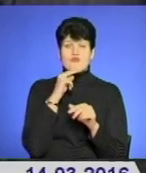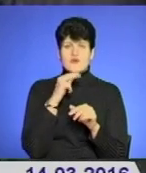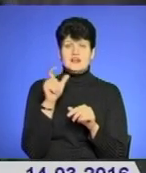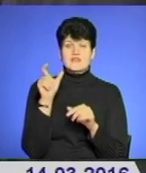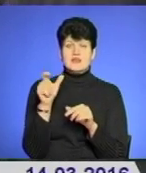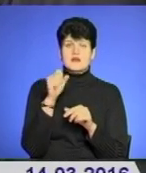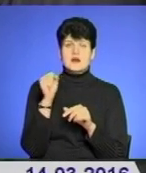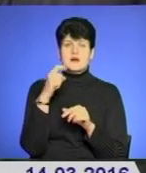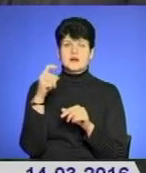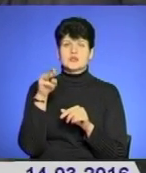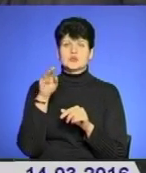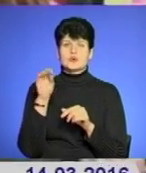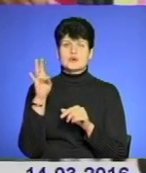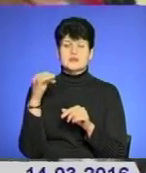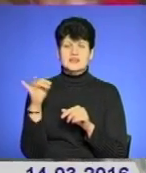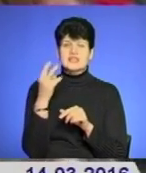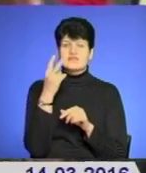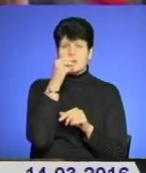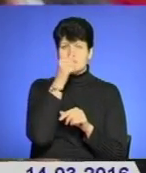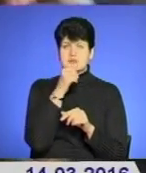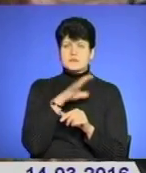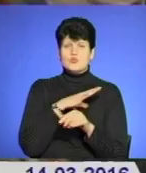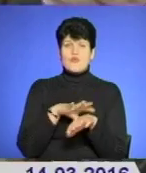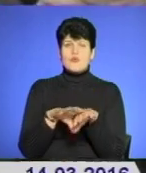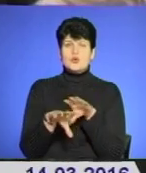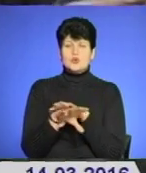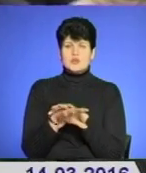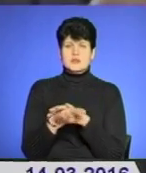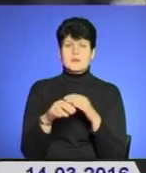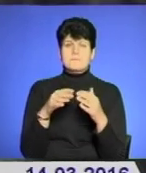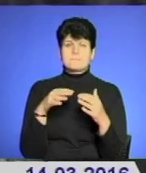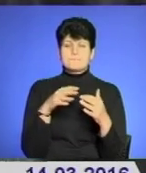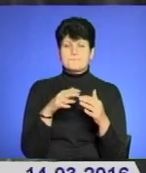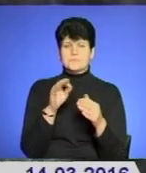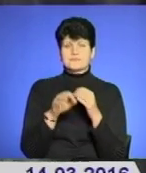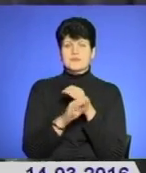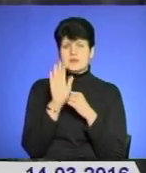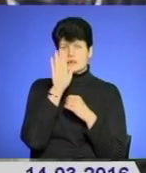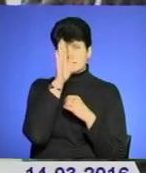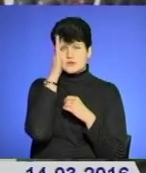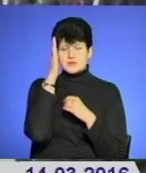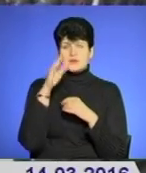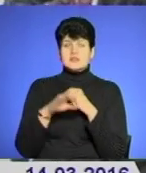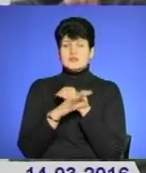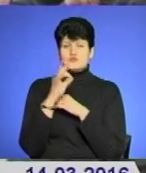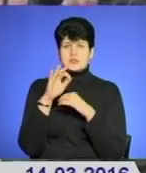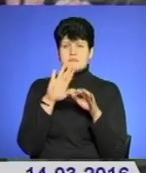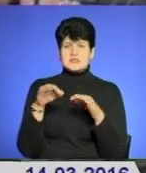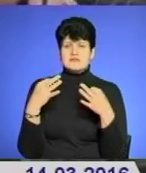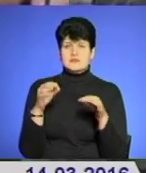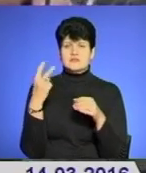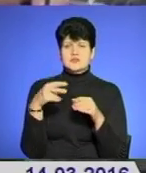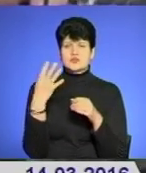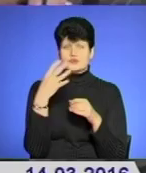Євгенія Ахтоніна, який майже два місяці провів у полоні бойовиків на Сході. Після визволення 23-річний юнак і